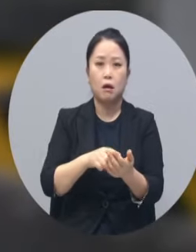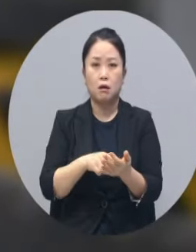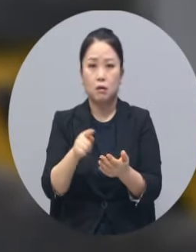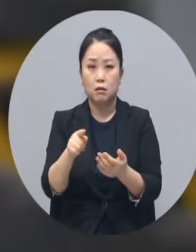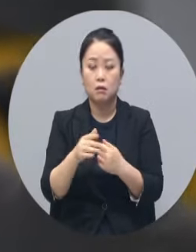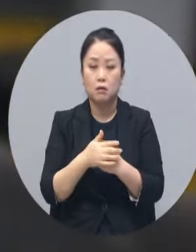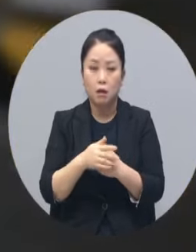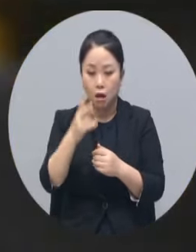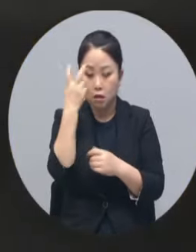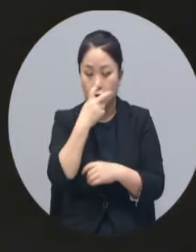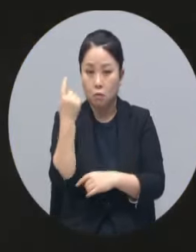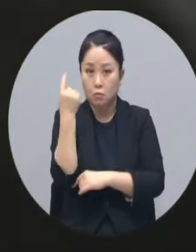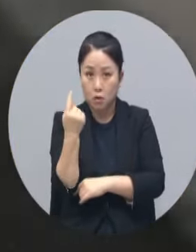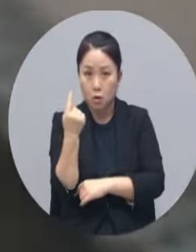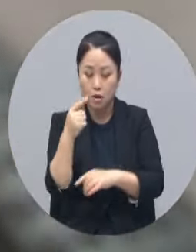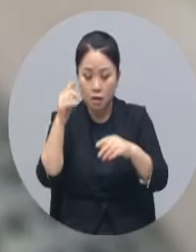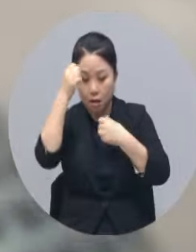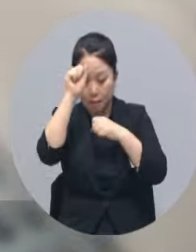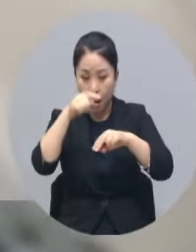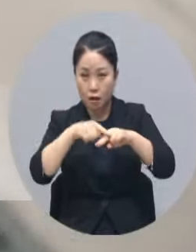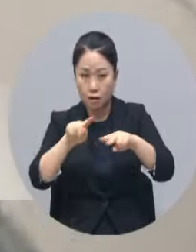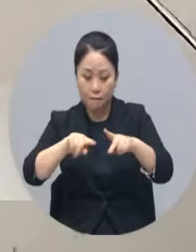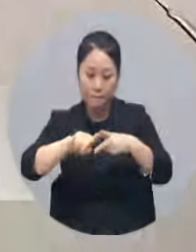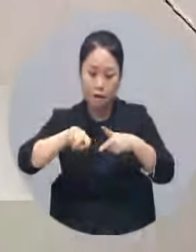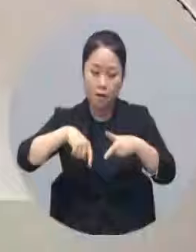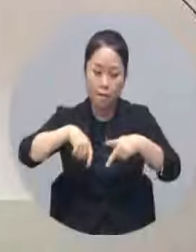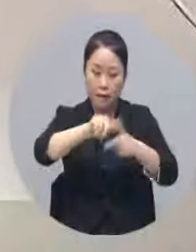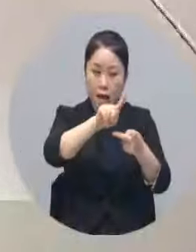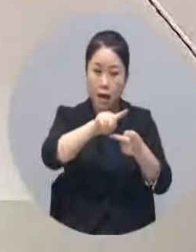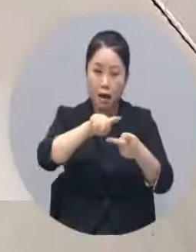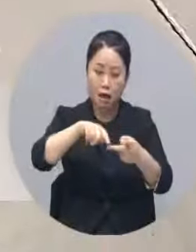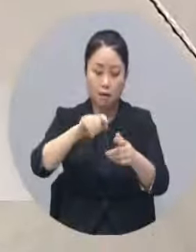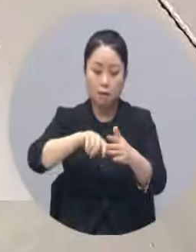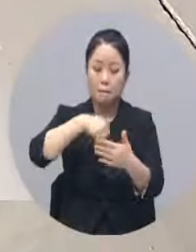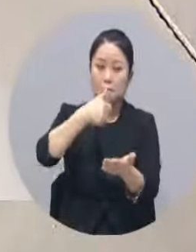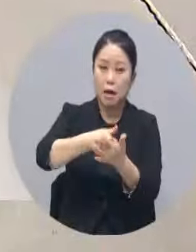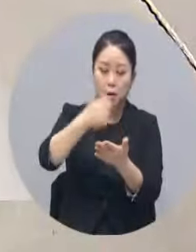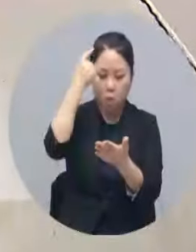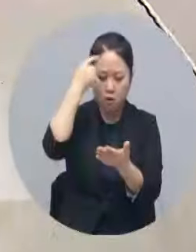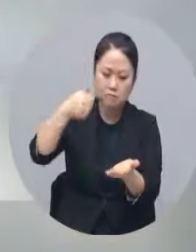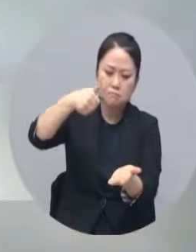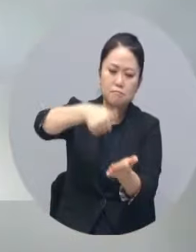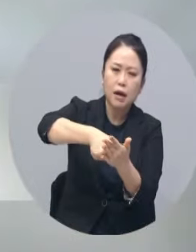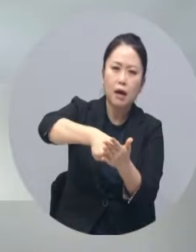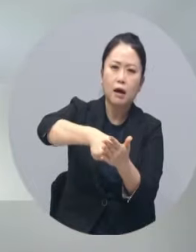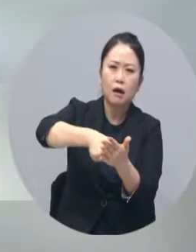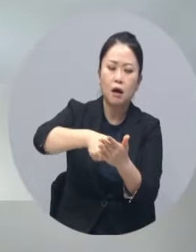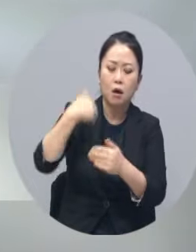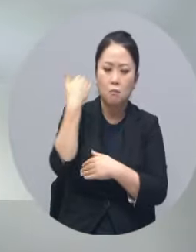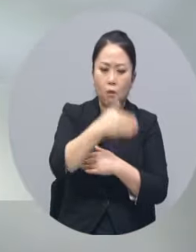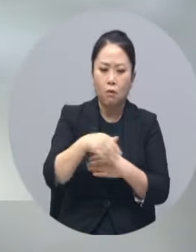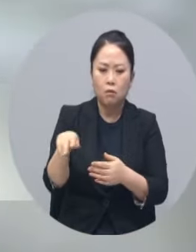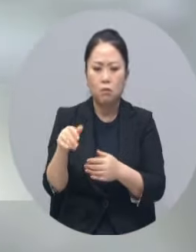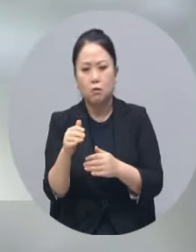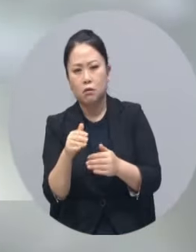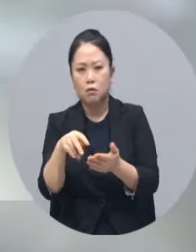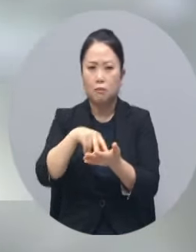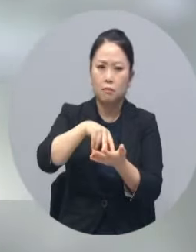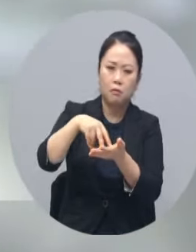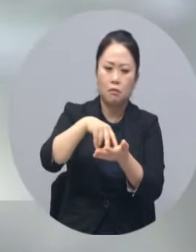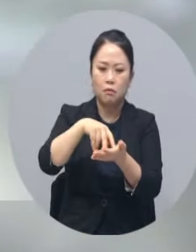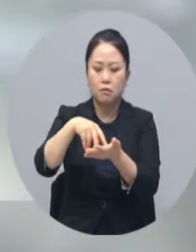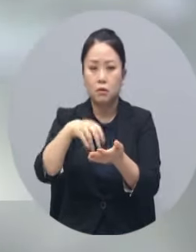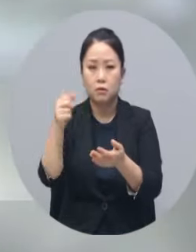남성은 경비원의 발을 걸어 주차장 바닥에 넘어뜨렸고 머리부터 넘어진 경비원은 몸을 제대로 가누지 못하고 과호흡